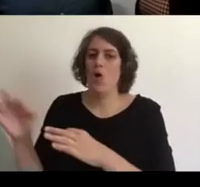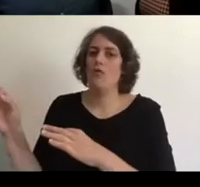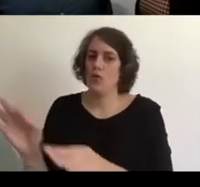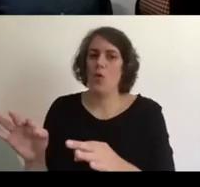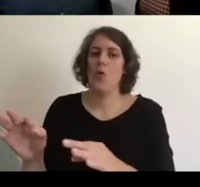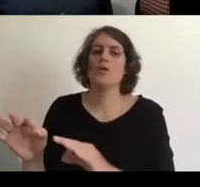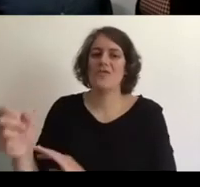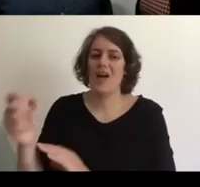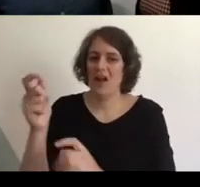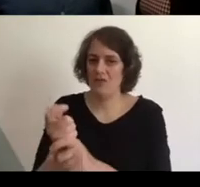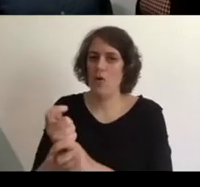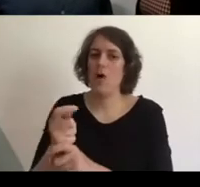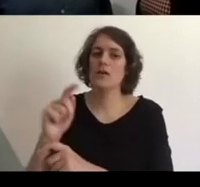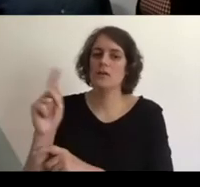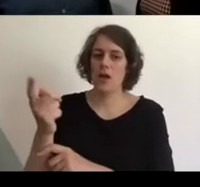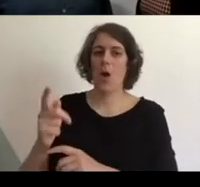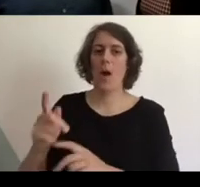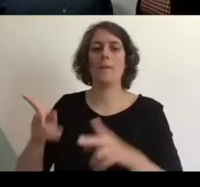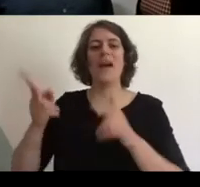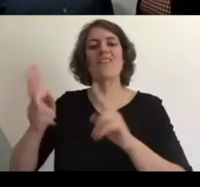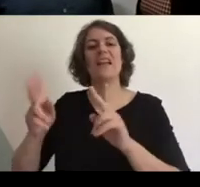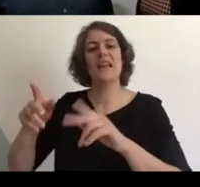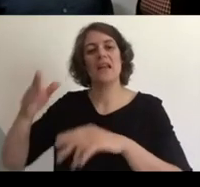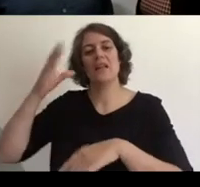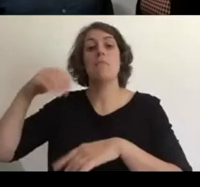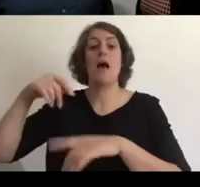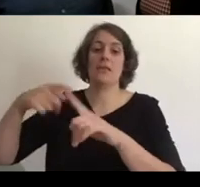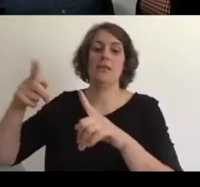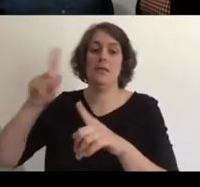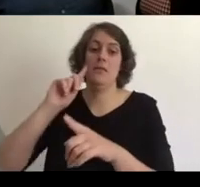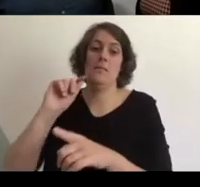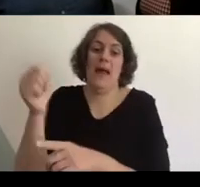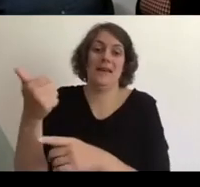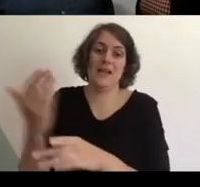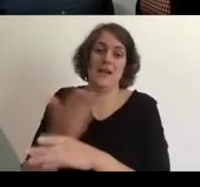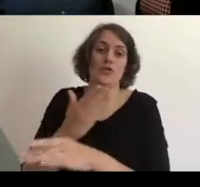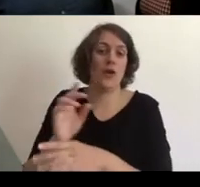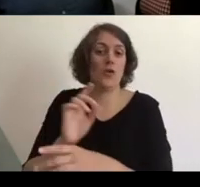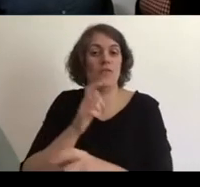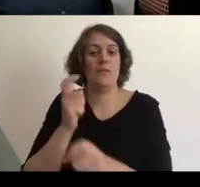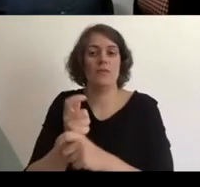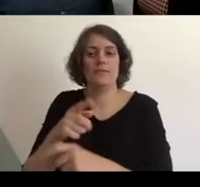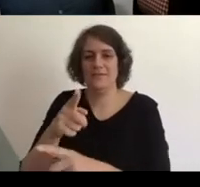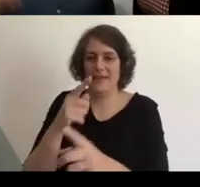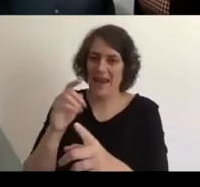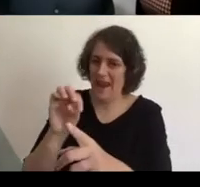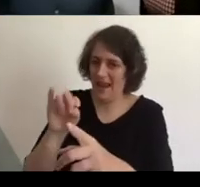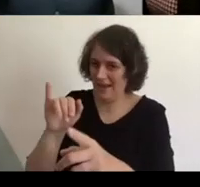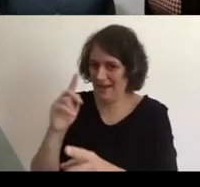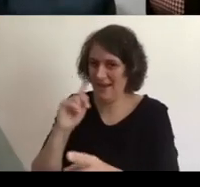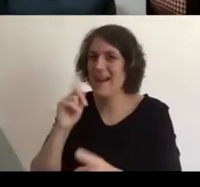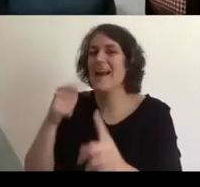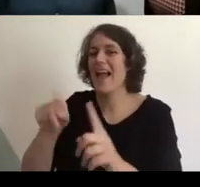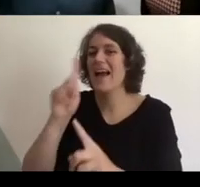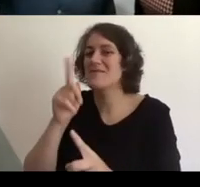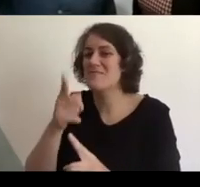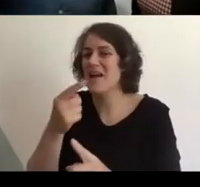Personen, vor allen Dingen privilegierte Männer, sage ich jetzt mal. Erik, ich werde gleich hören, was du dazu